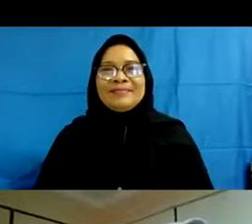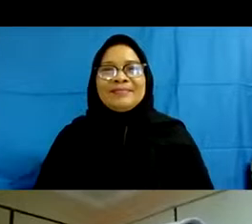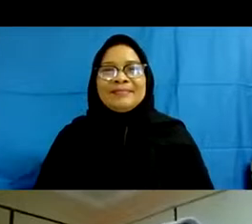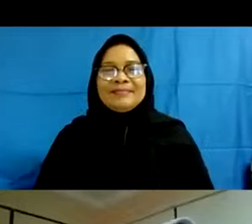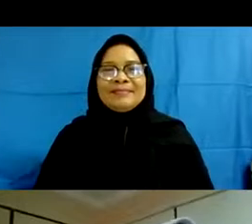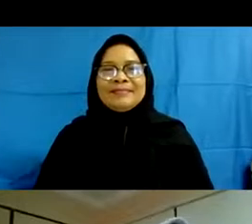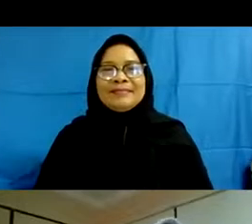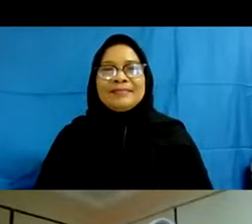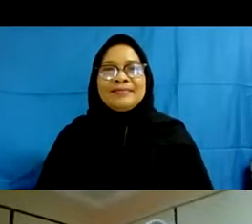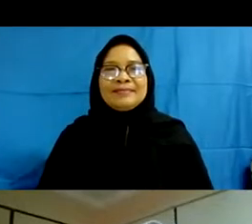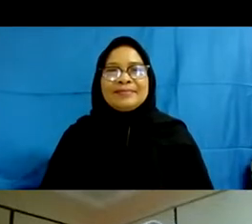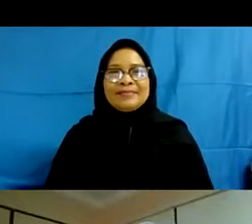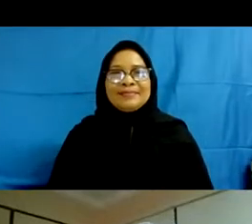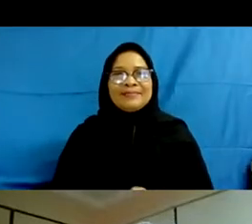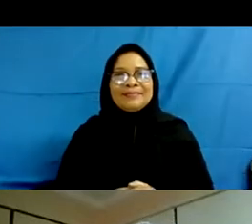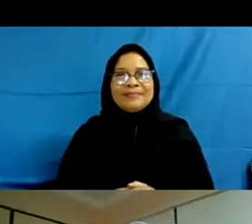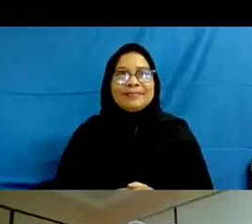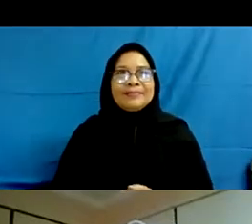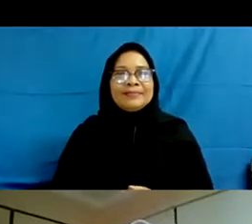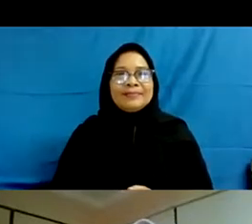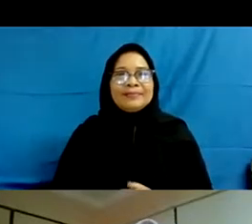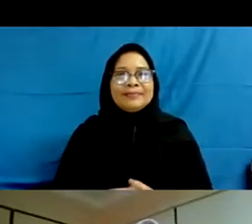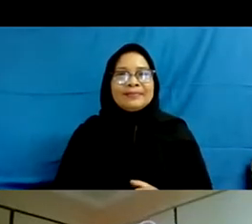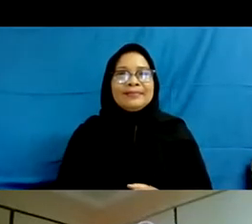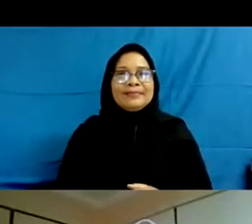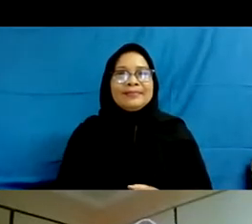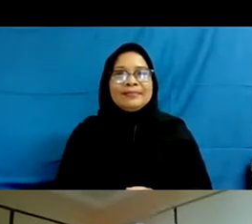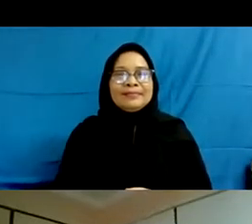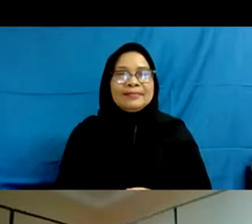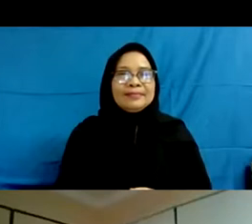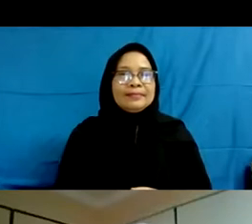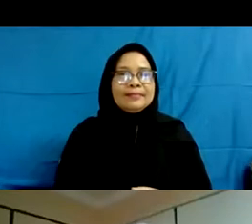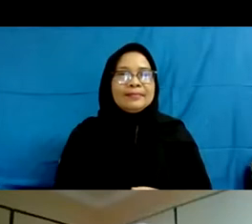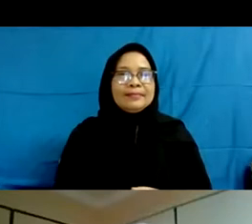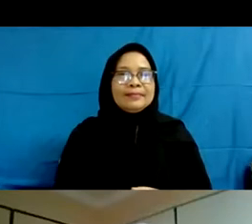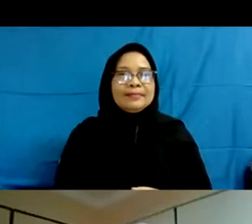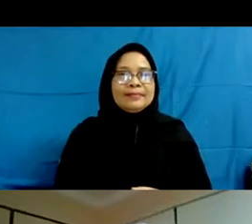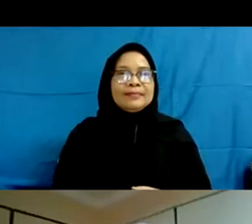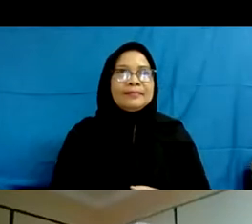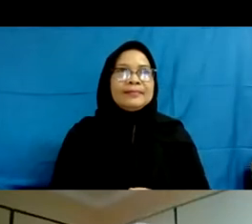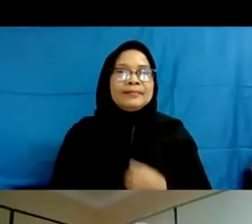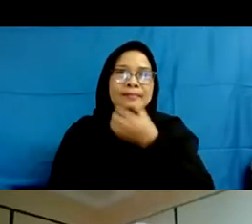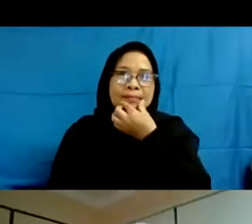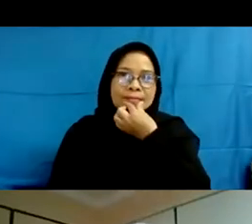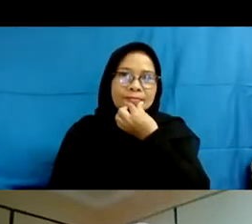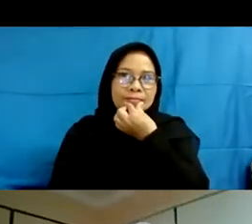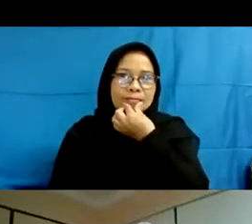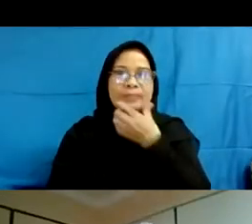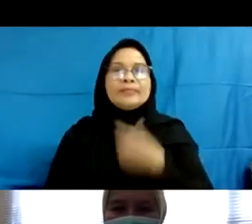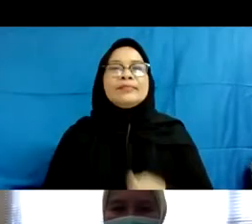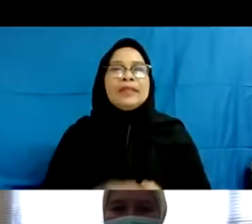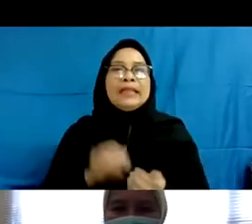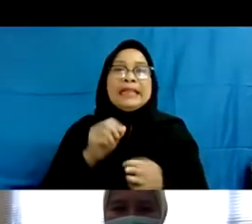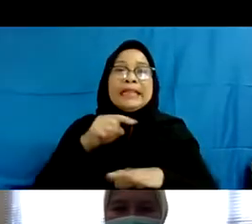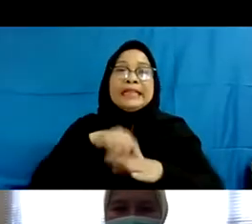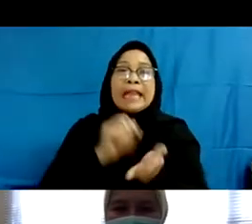Terima kasih, Kasih. sampai ketemu lagi. Terima kasih, saya izin untuk melanjutkan lagi karena